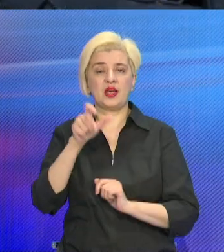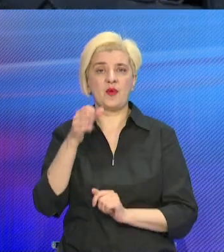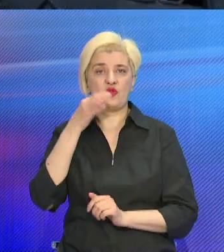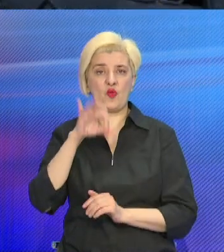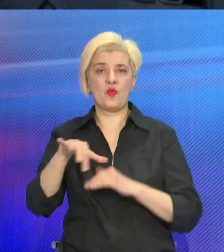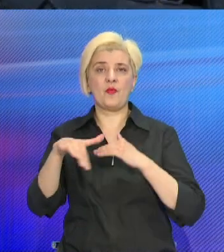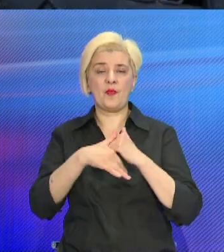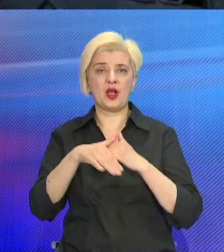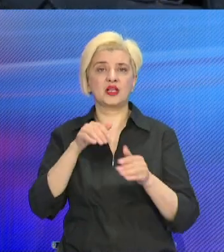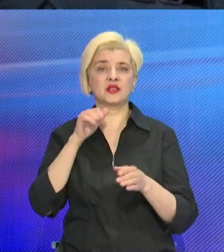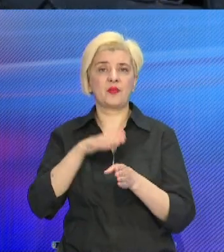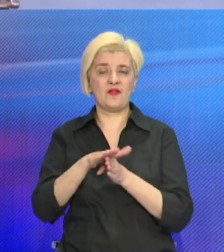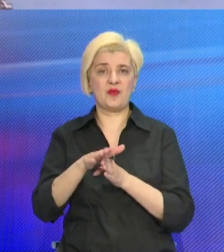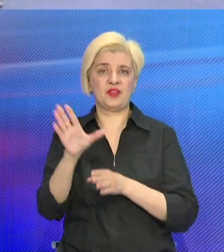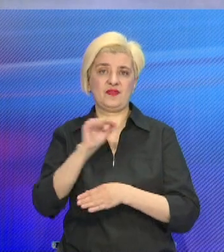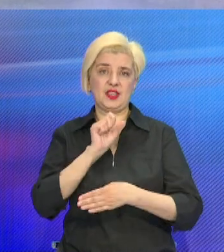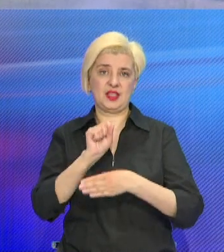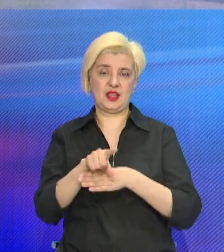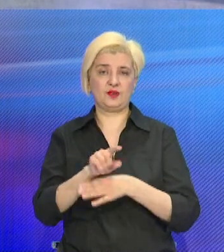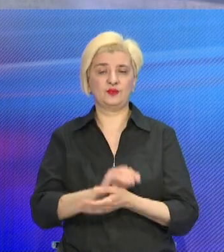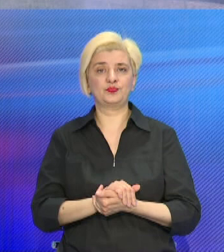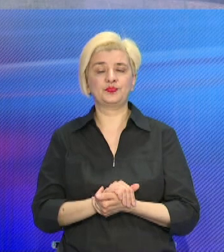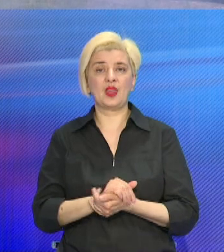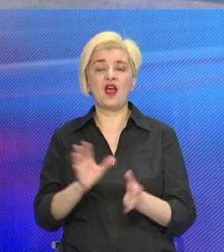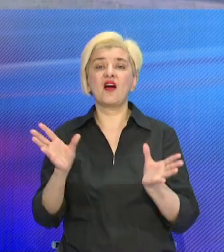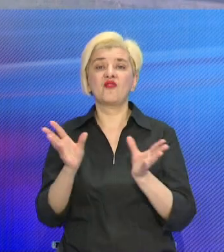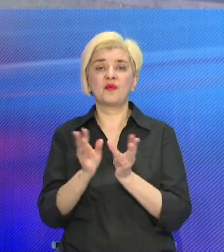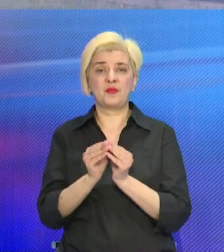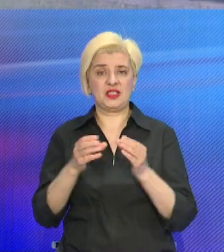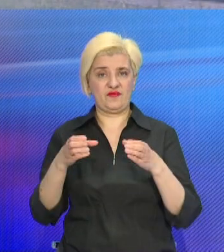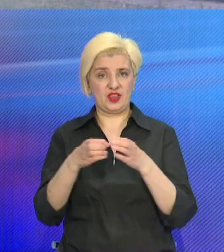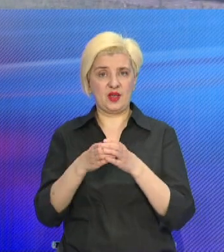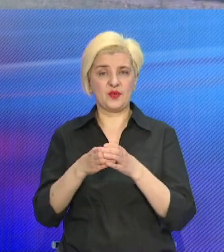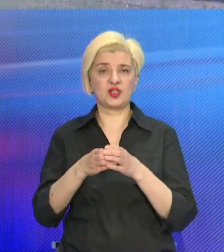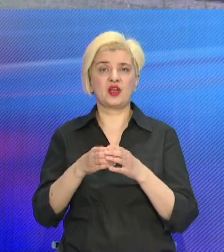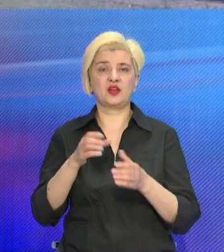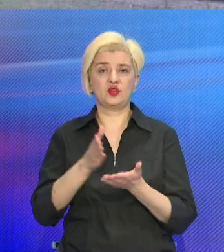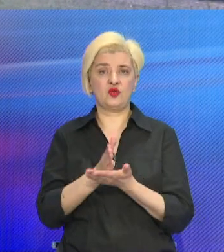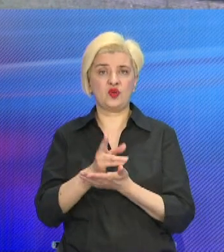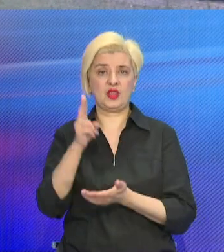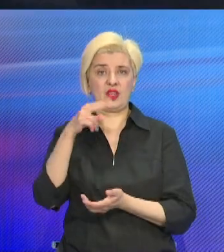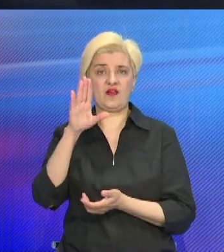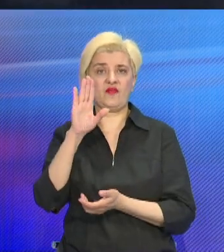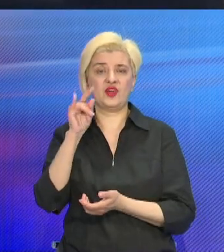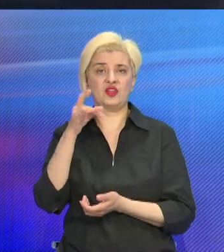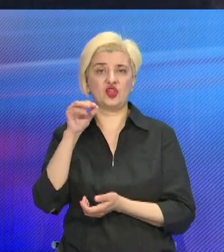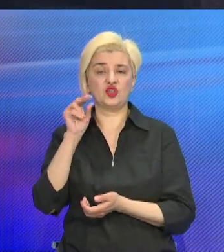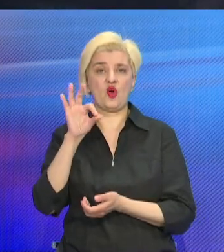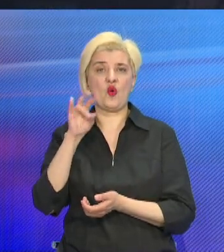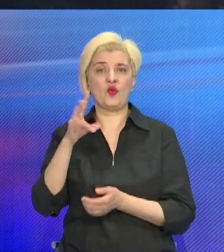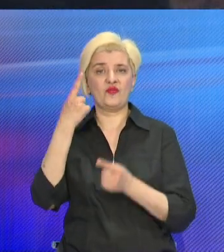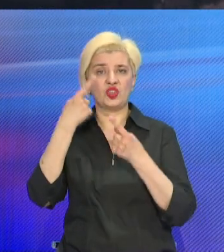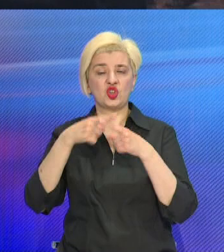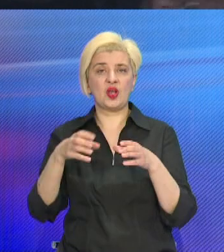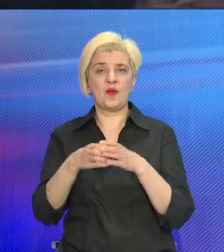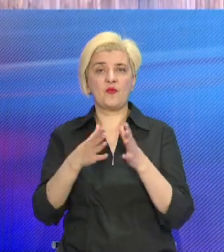со всеми задачами, которые ставили. У одним з Романом экіпажа гусеничного минного загораджальника служит Даниил Выдрыч. Ён у инженерной бригаде